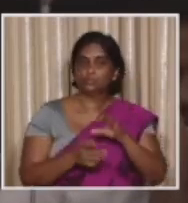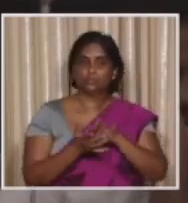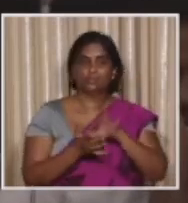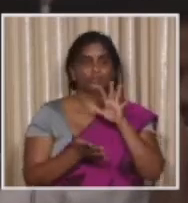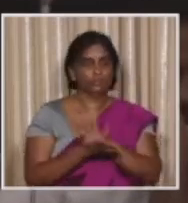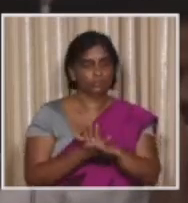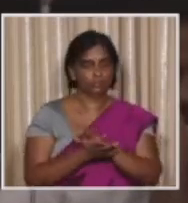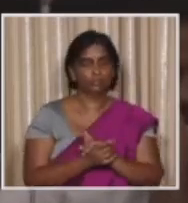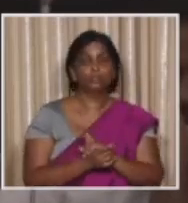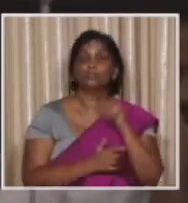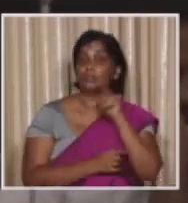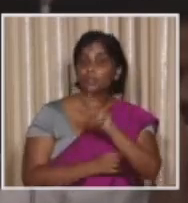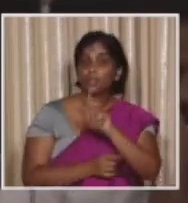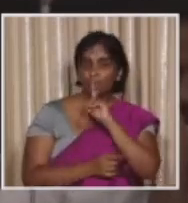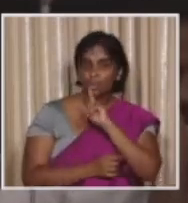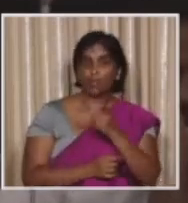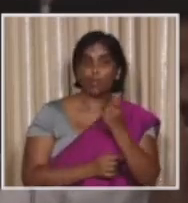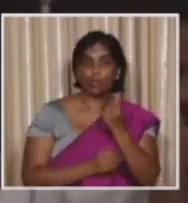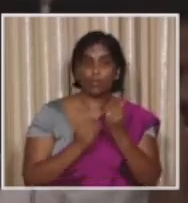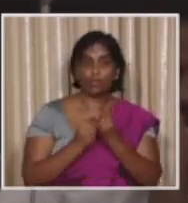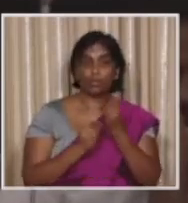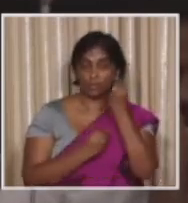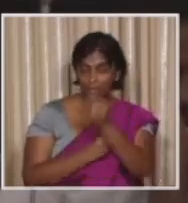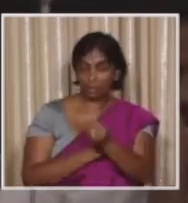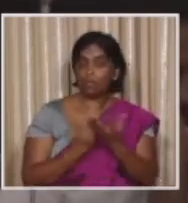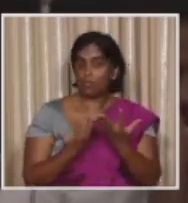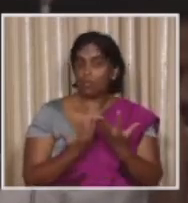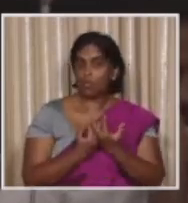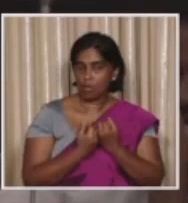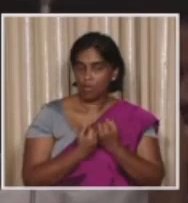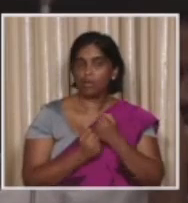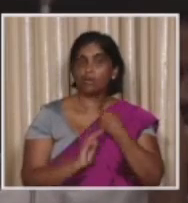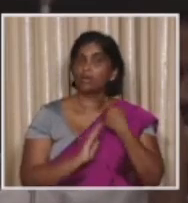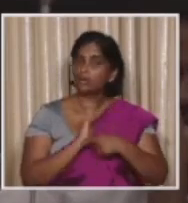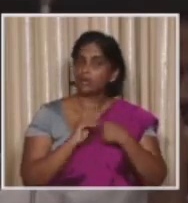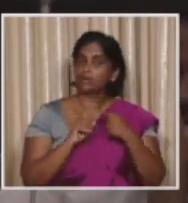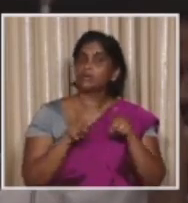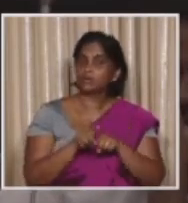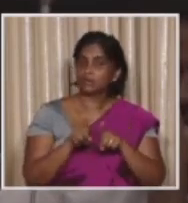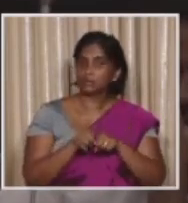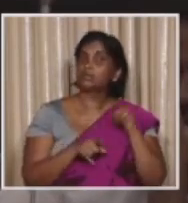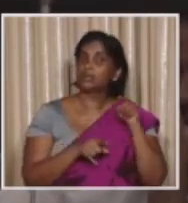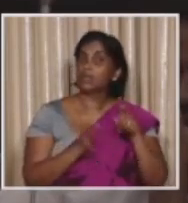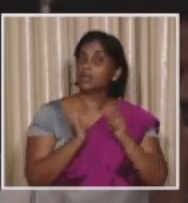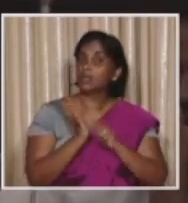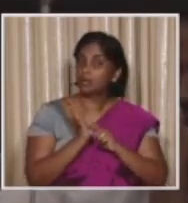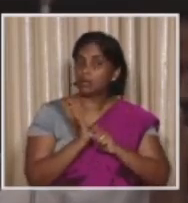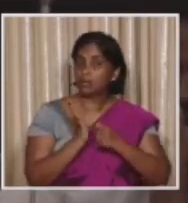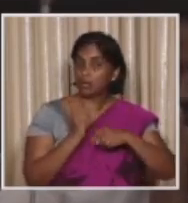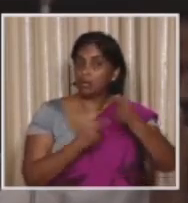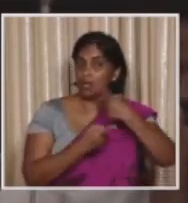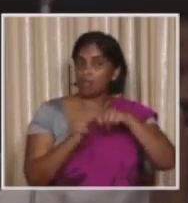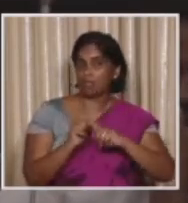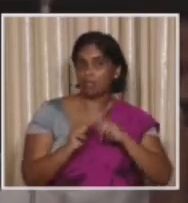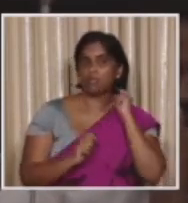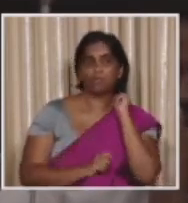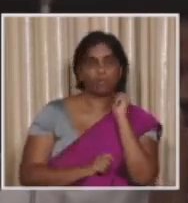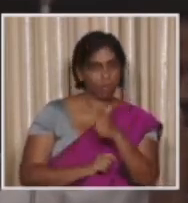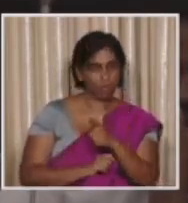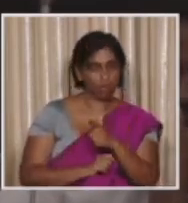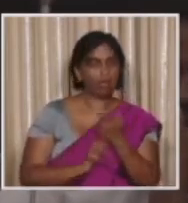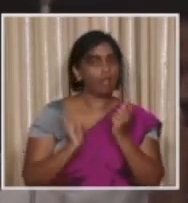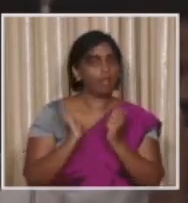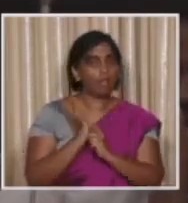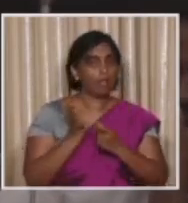කරේ. හැබැයි ඔවුන් කිව්වා මේ මුදල් ලබා දෙනකොට අපිට අවශ්‍යයි රටක් හැටියට ඔබ ණය ආපසු ගෙවන්න,